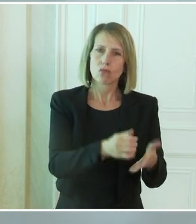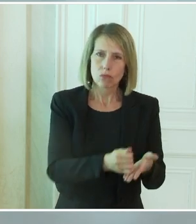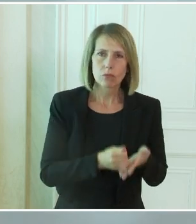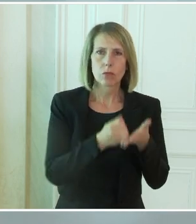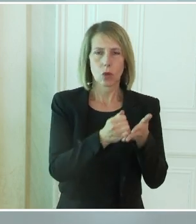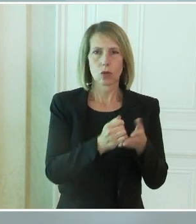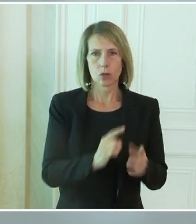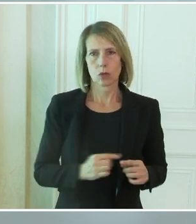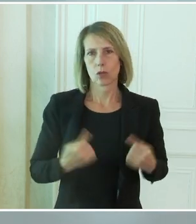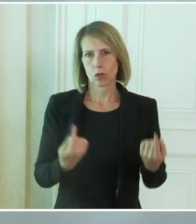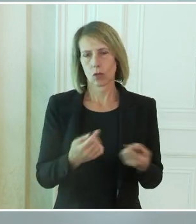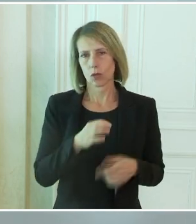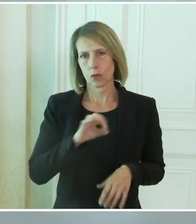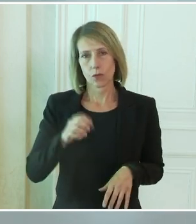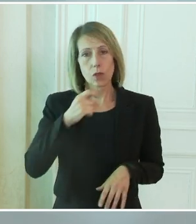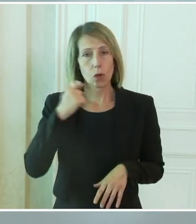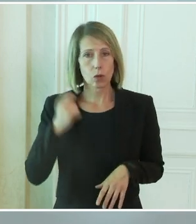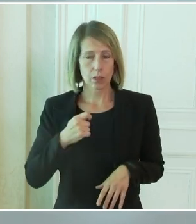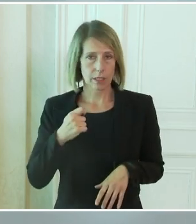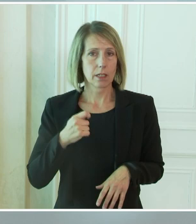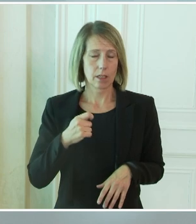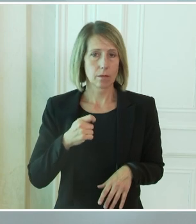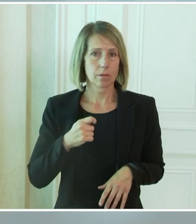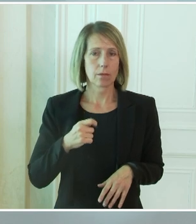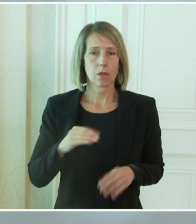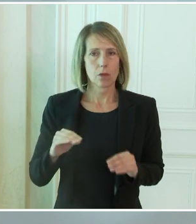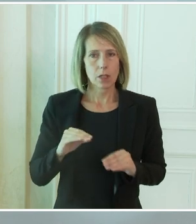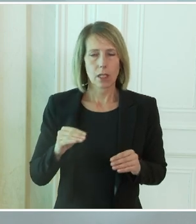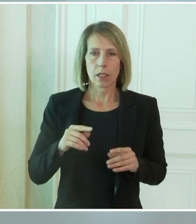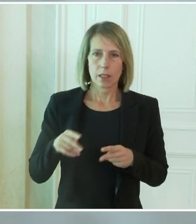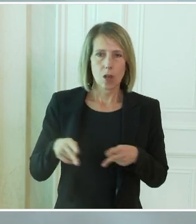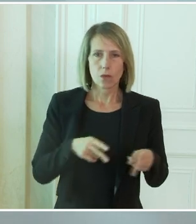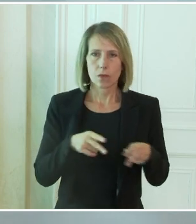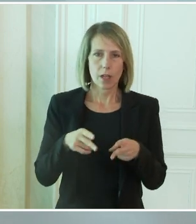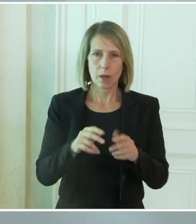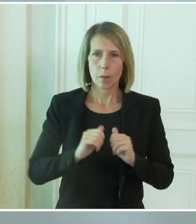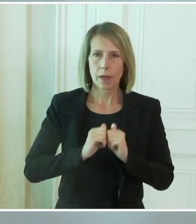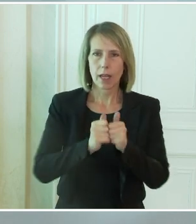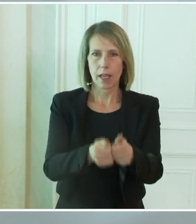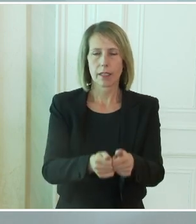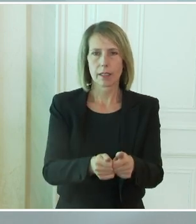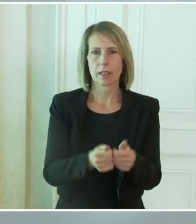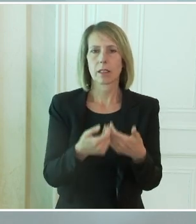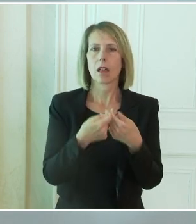Unterstützung für Ukraine demonstriert, also am Weg zu diesem